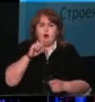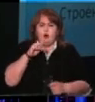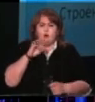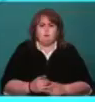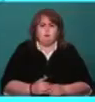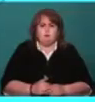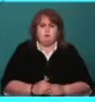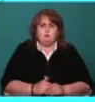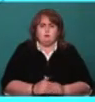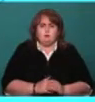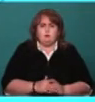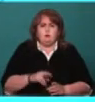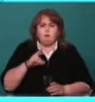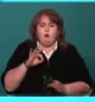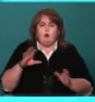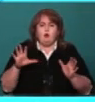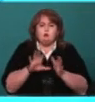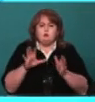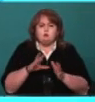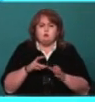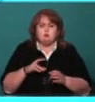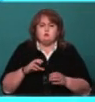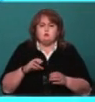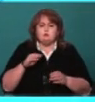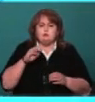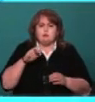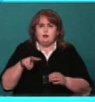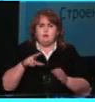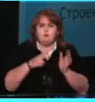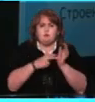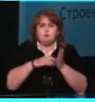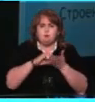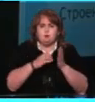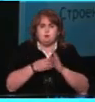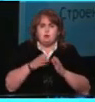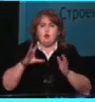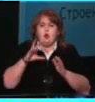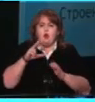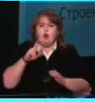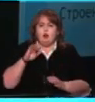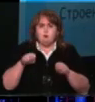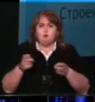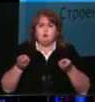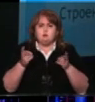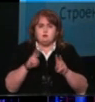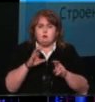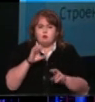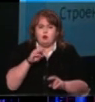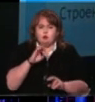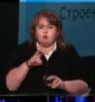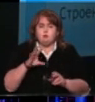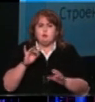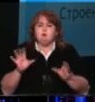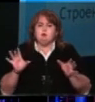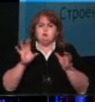целом. Мы по электризации тел в 8 классе говорили о том, что электроны могут покидать атом, наоборот, присоединяться к